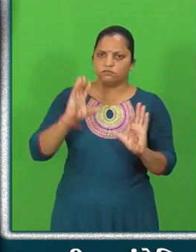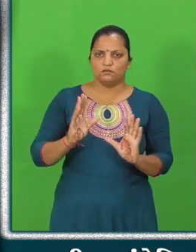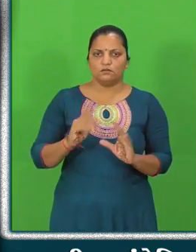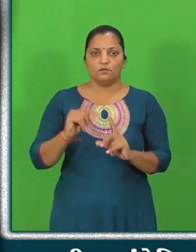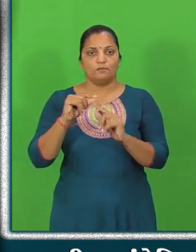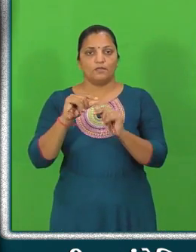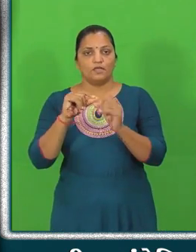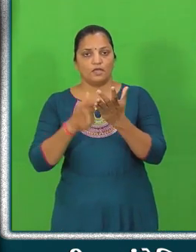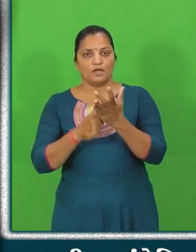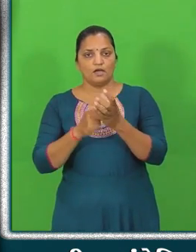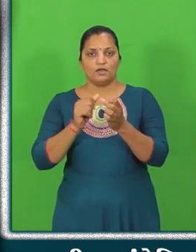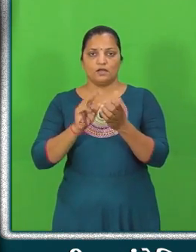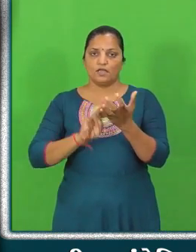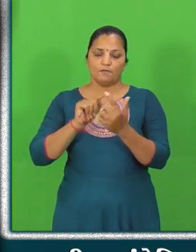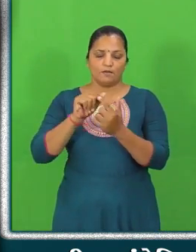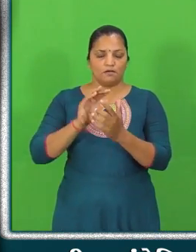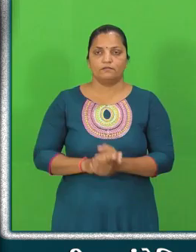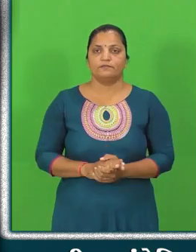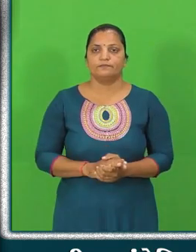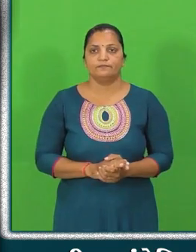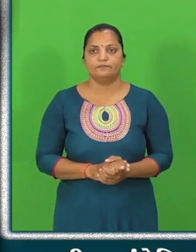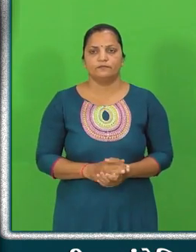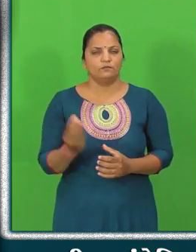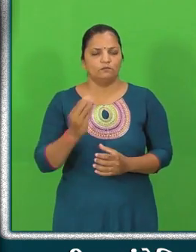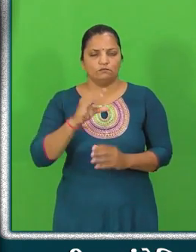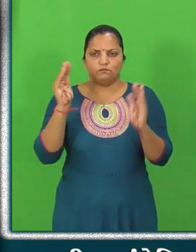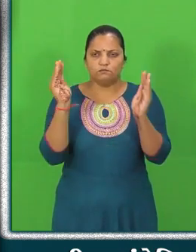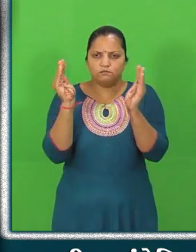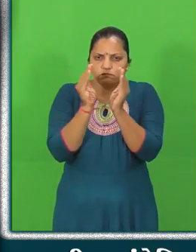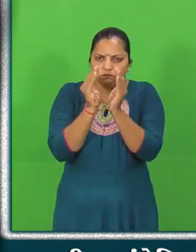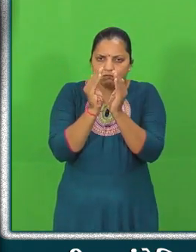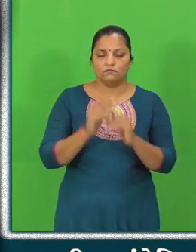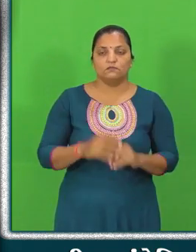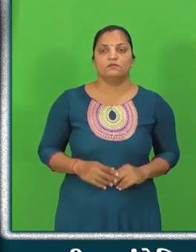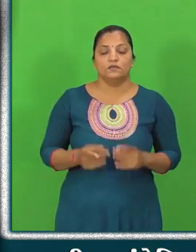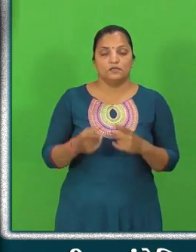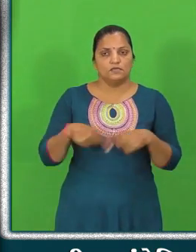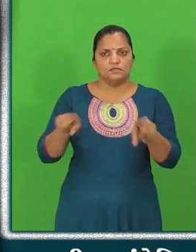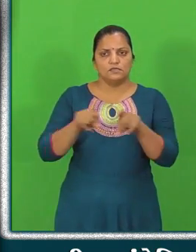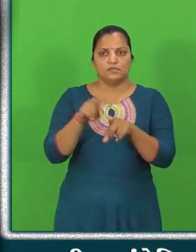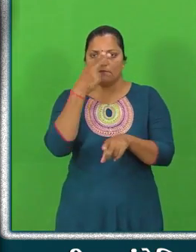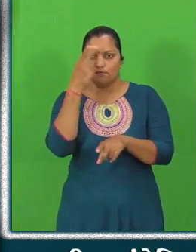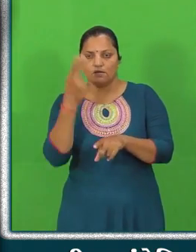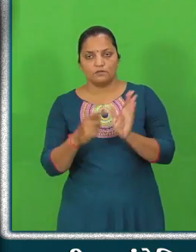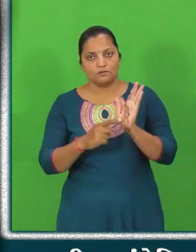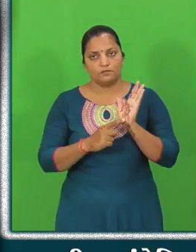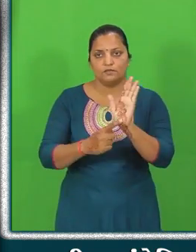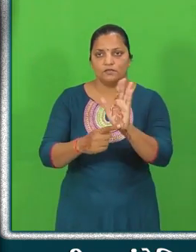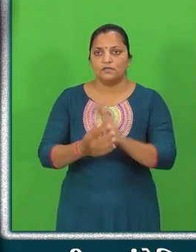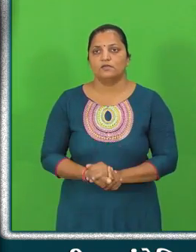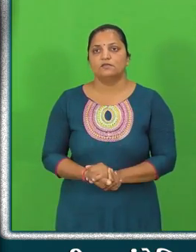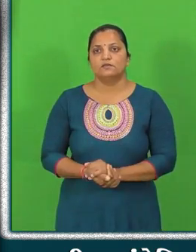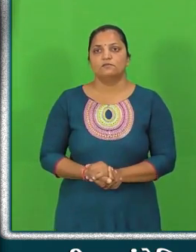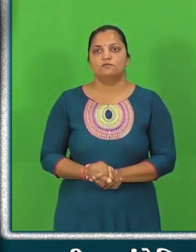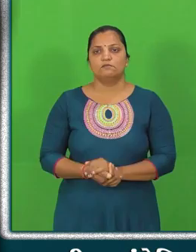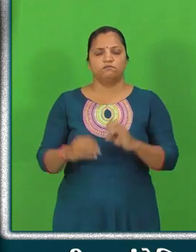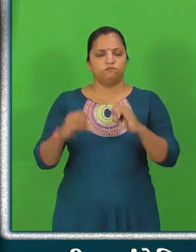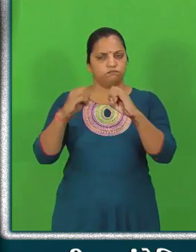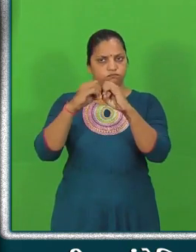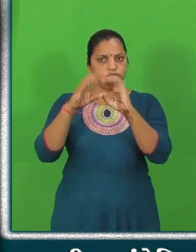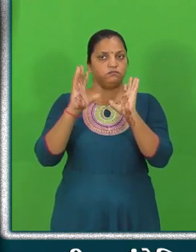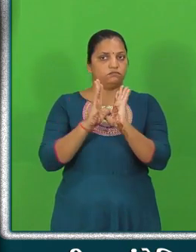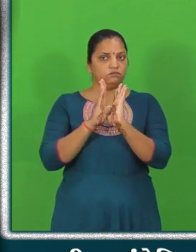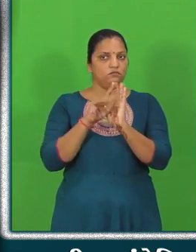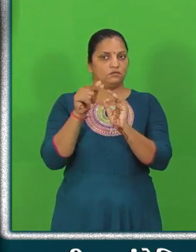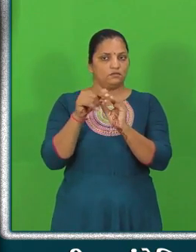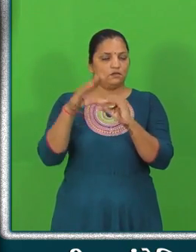પરિમાણ મળ્યું. આપણી વસ્તુ ઘણી મોટી પણ પ્રતિબિંબ આપણને ઘણું નાનું મળ્યું. અહીંયા આકૃતિમાં પણ તમે જોઈ શકો છો વસ્તુ ઘણી મોટી છે, પ્રતિબિંબનું પ્રતિબિંબ છે